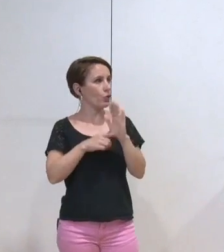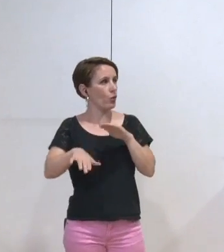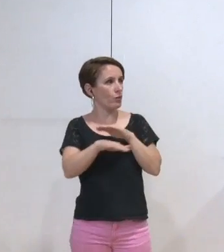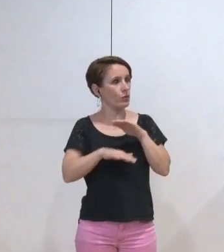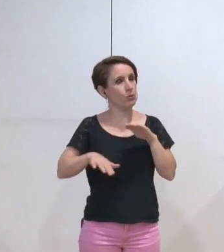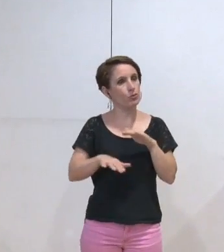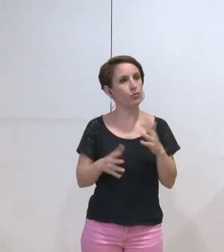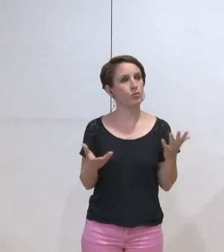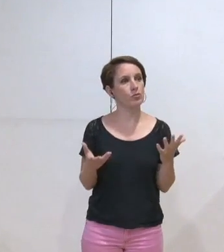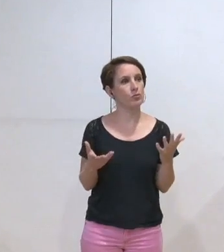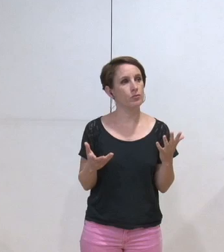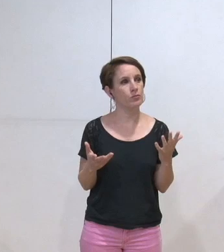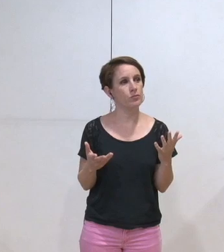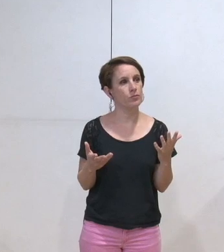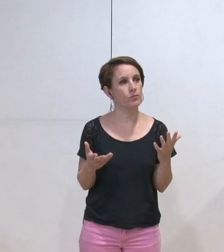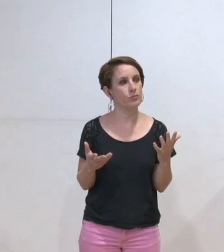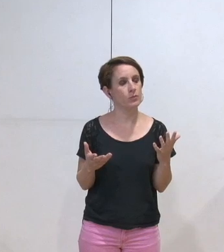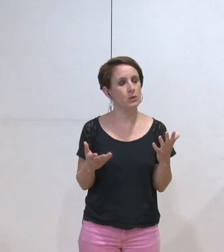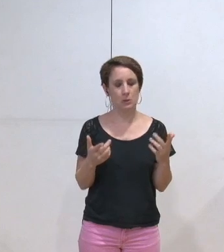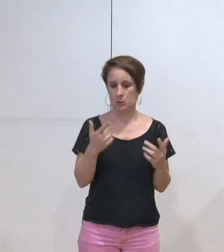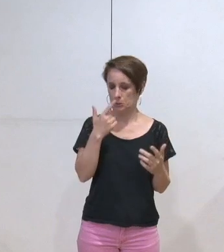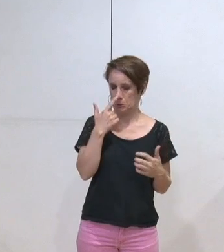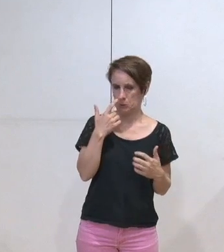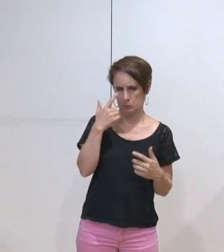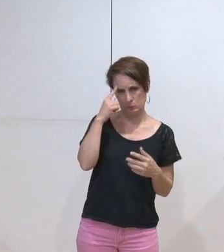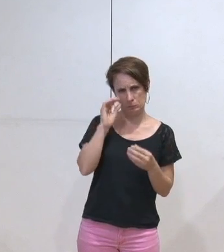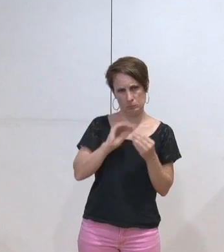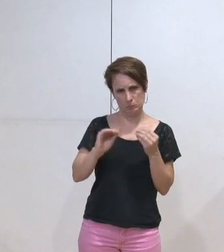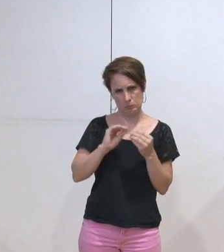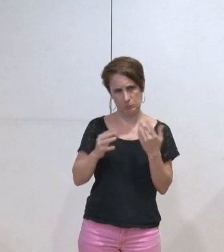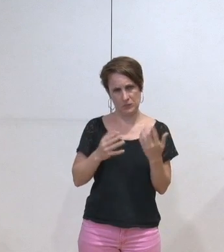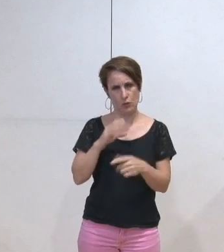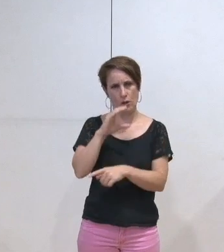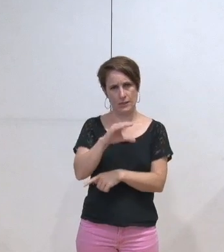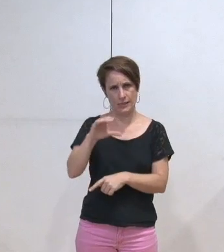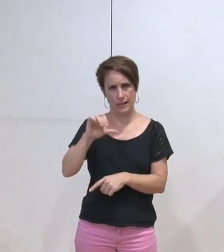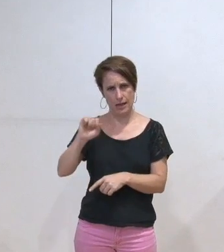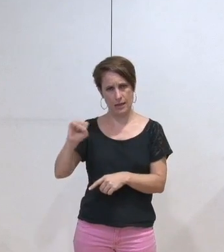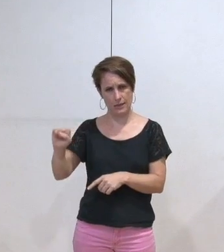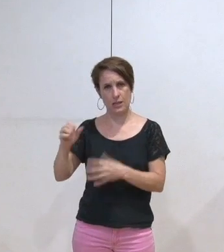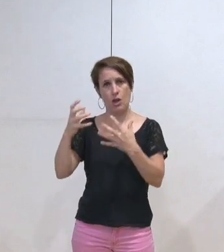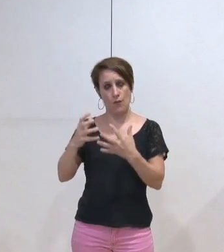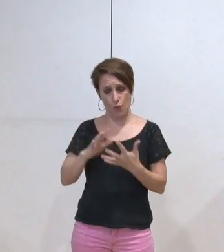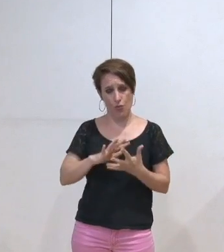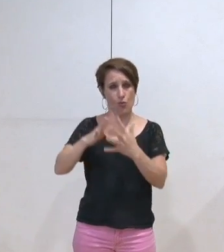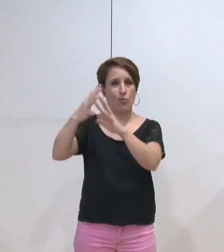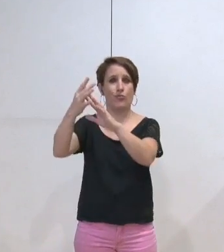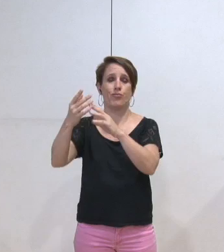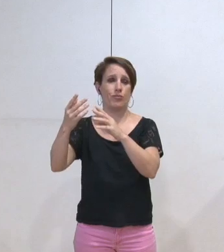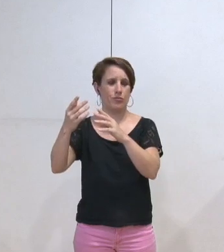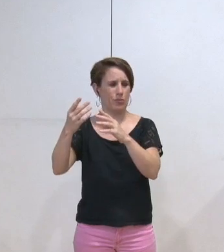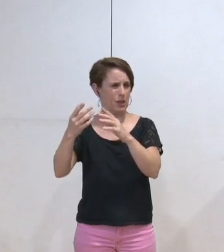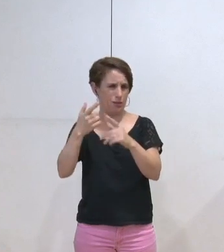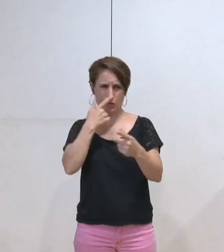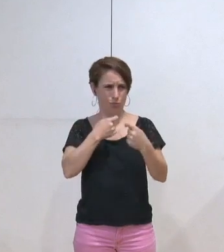paradoxes entre les choix que le CCAS a opéré ou veut opérer par la suite et l'affirmation de ses droits prenons le droit à